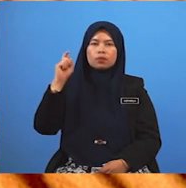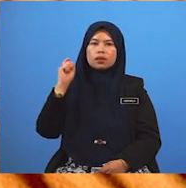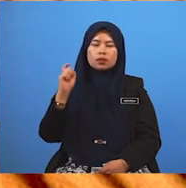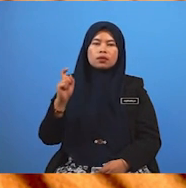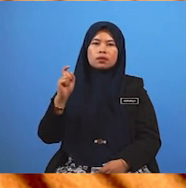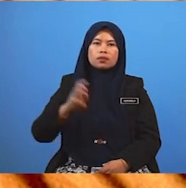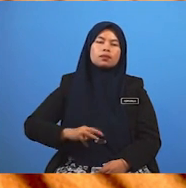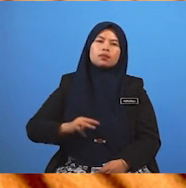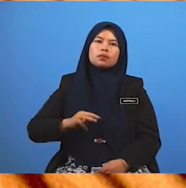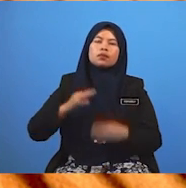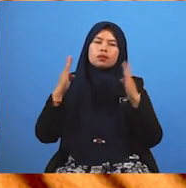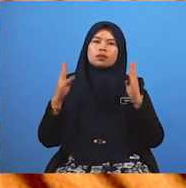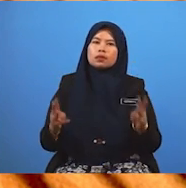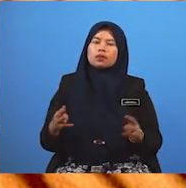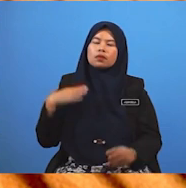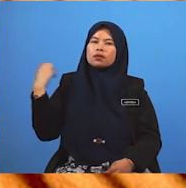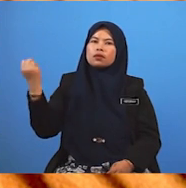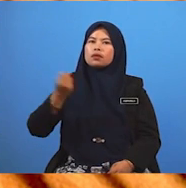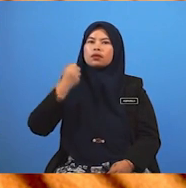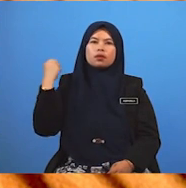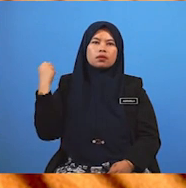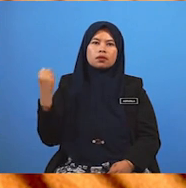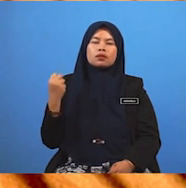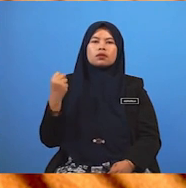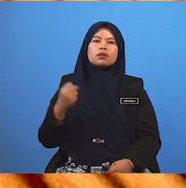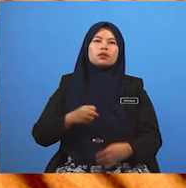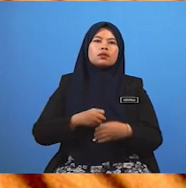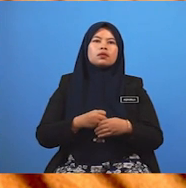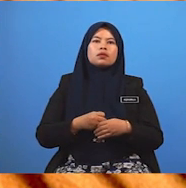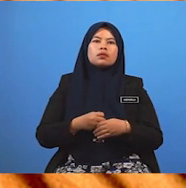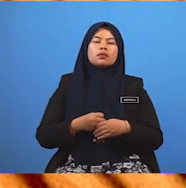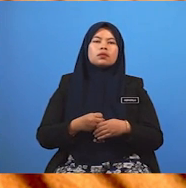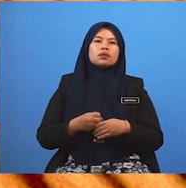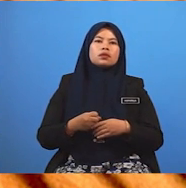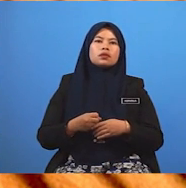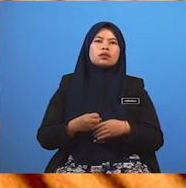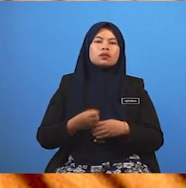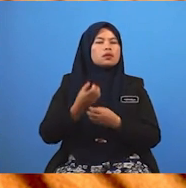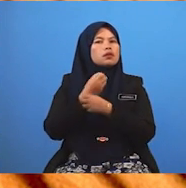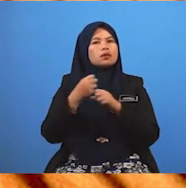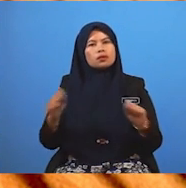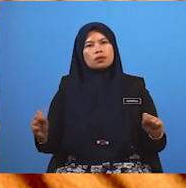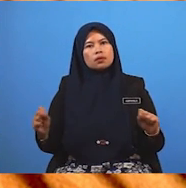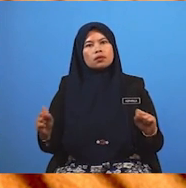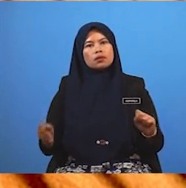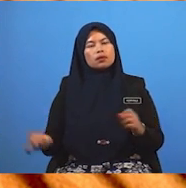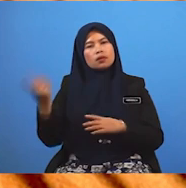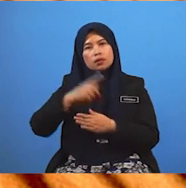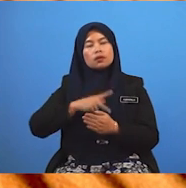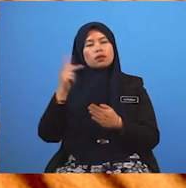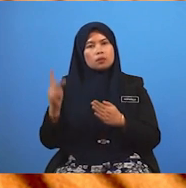manusia sentiasa berwaspada dan bersiap sedia dengan peristiwa kiamat ini, Allah Subhanahu Wa